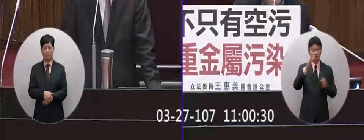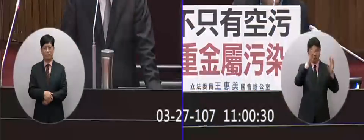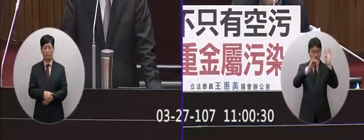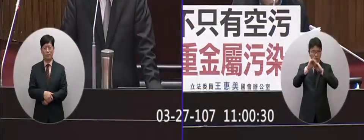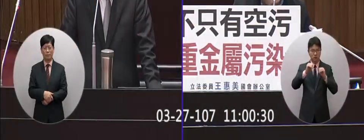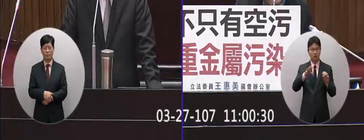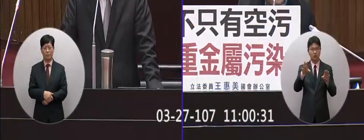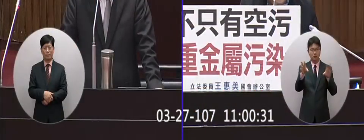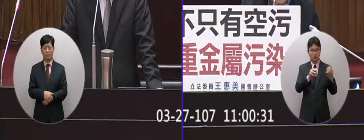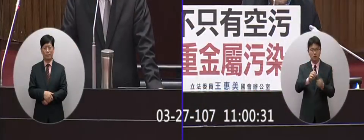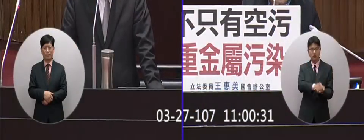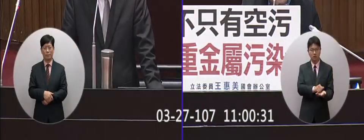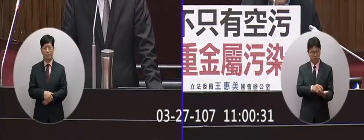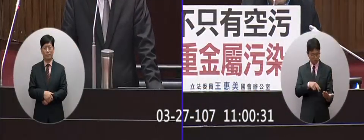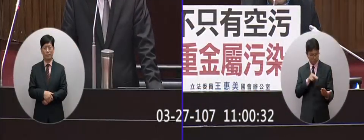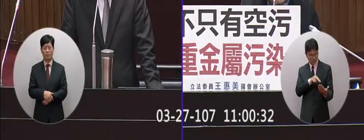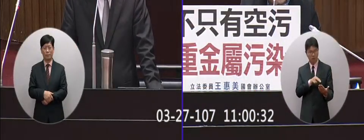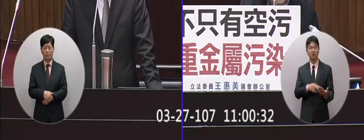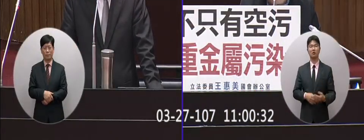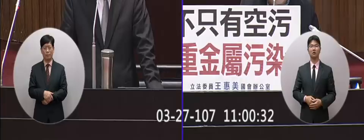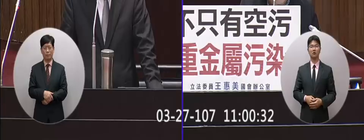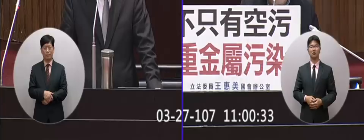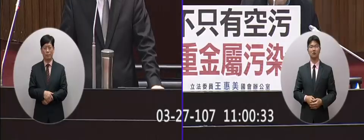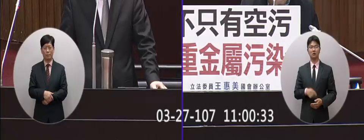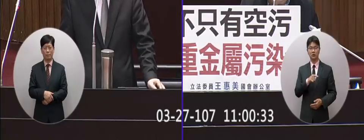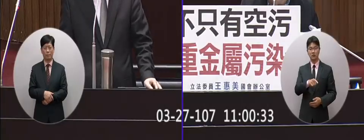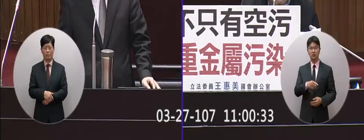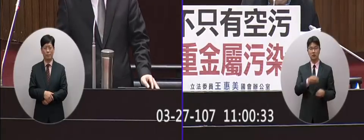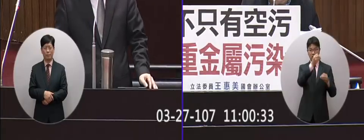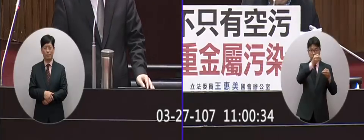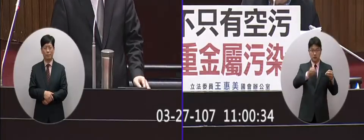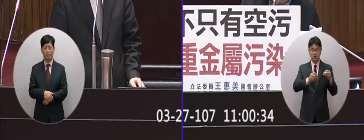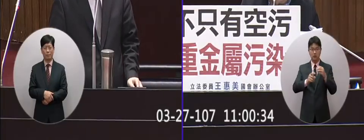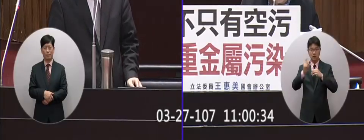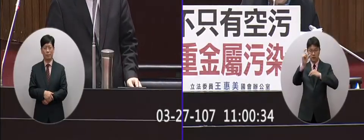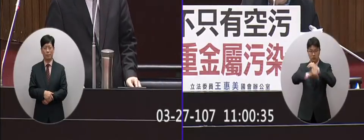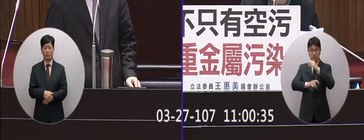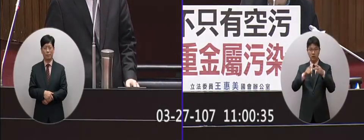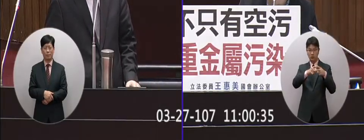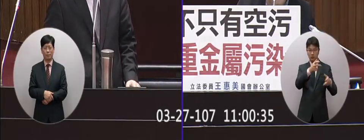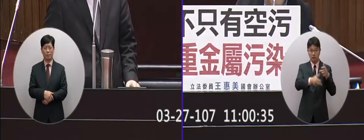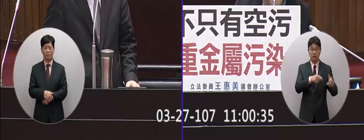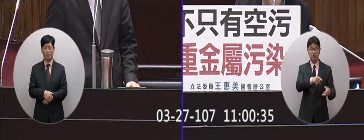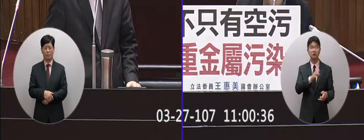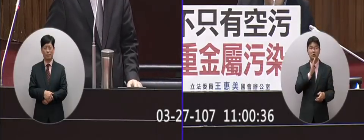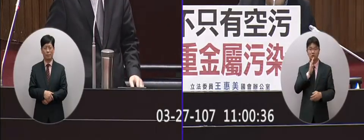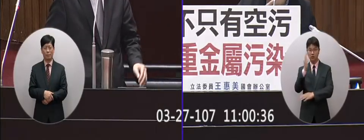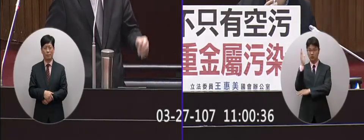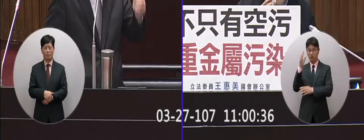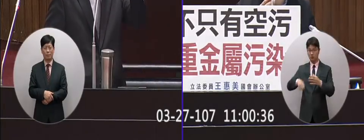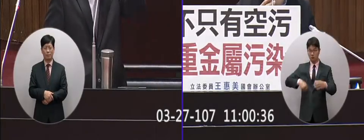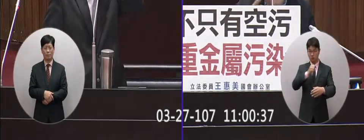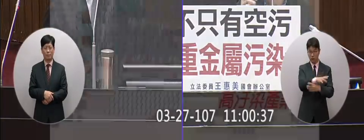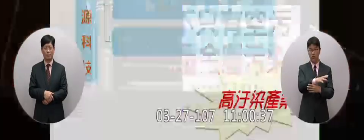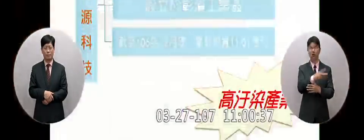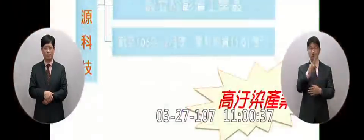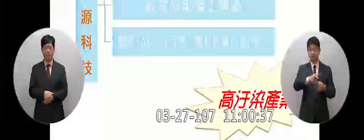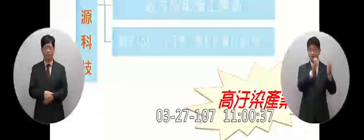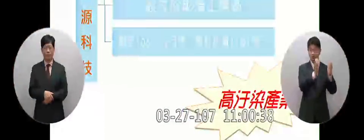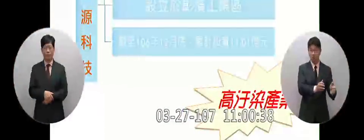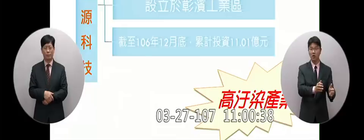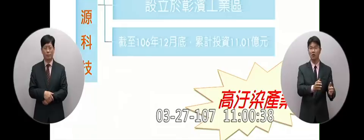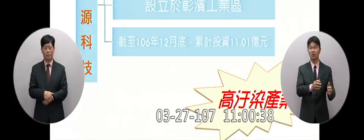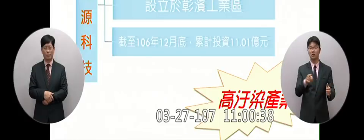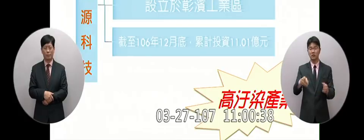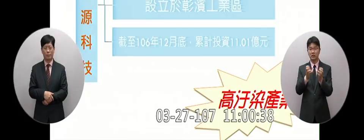资料，我们的这个处理这个洁净系的工厂啊，既然是我们政府投资的，而且是设在我们县